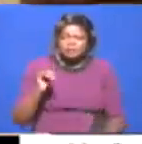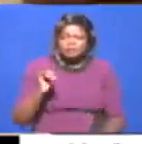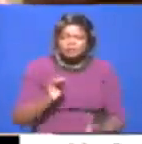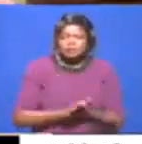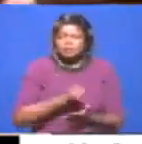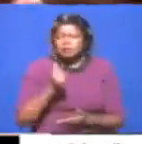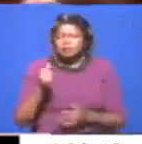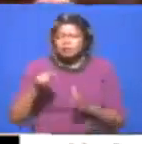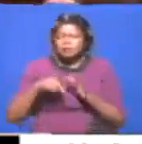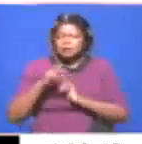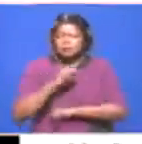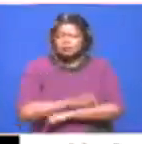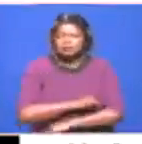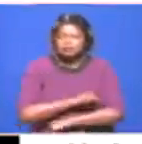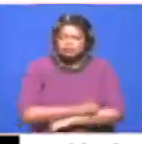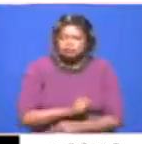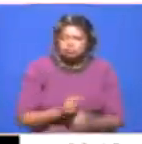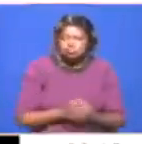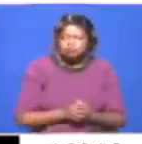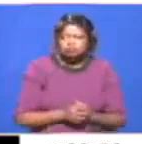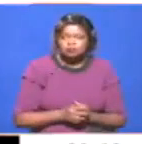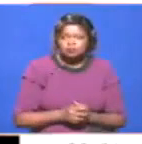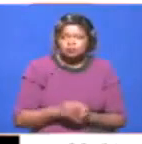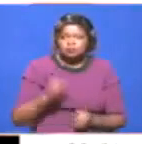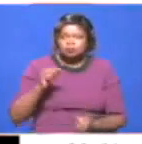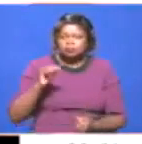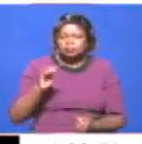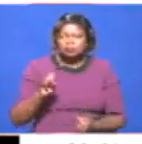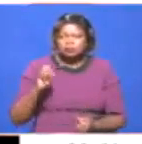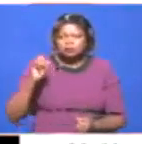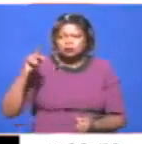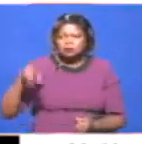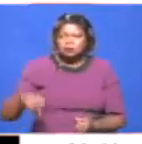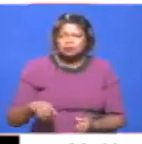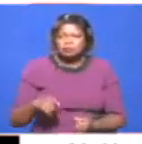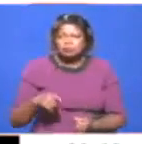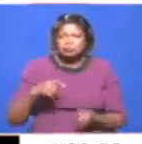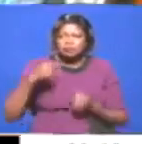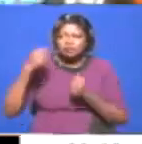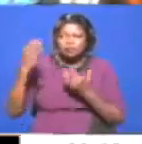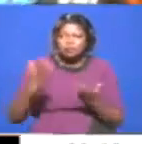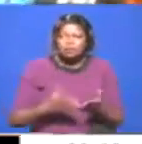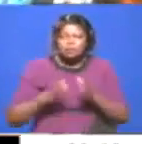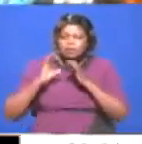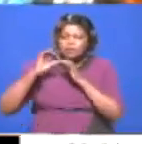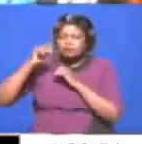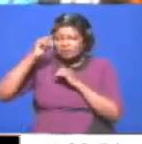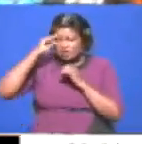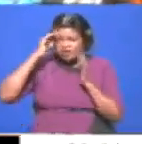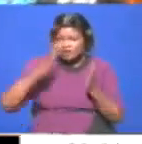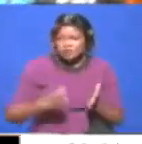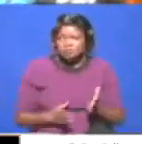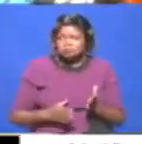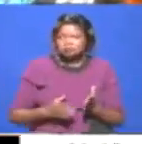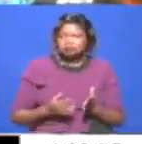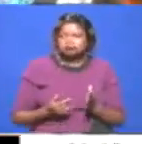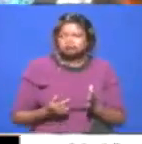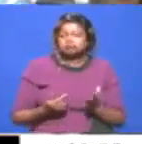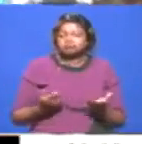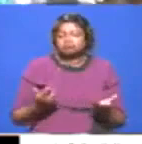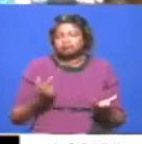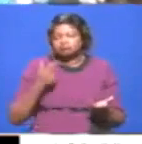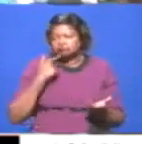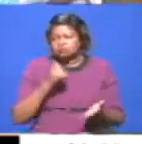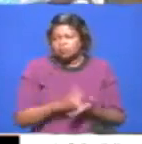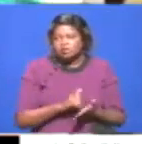in Bahati sublocation, Ganze MP Teddy Mwambire welcomed Kilifi Governor Amason Kingi's indication that